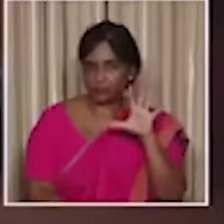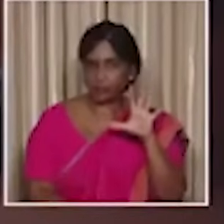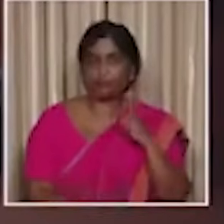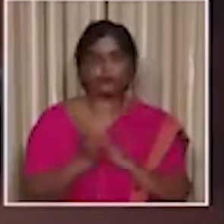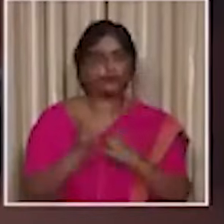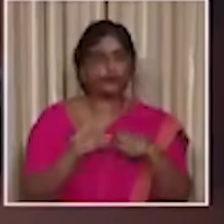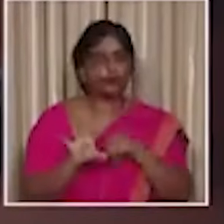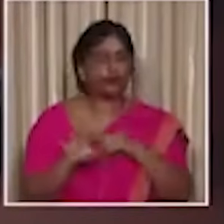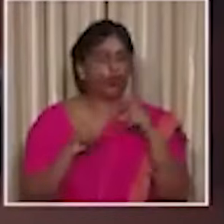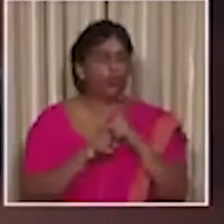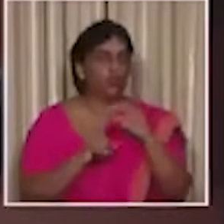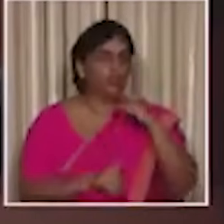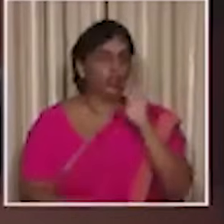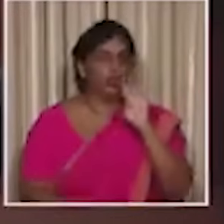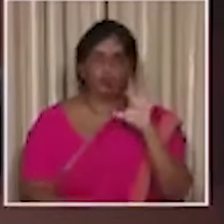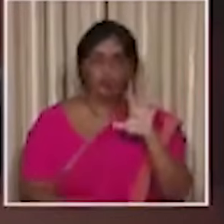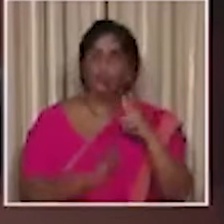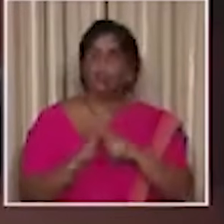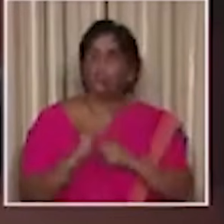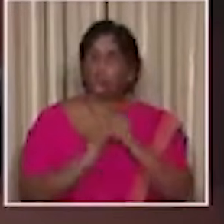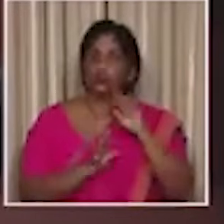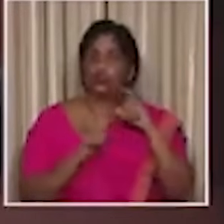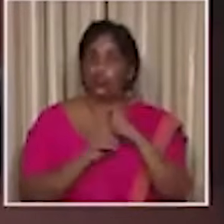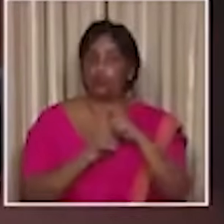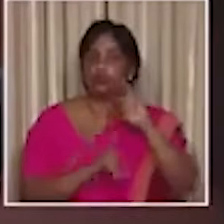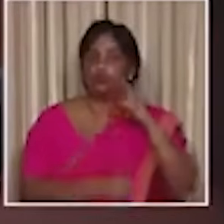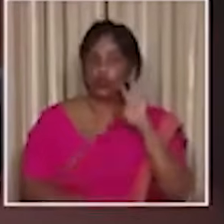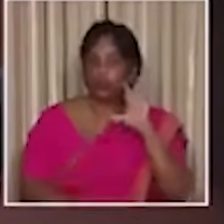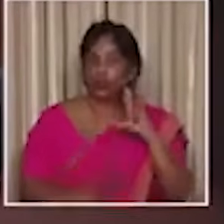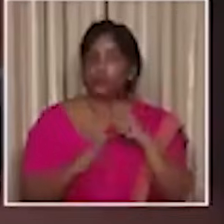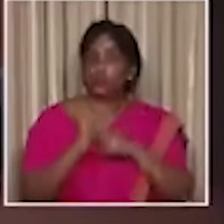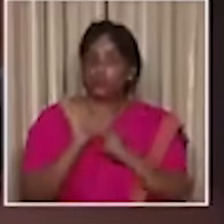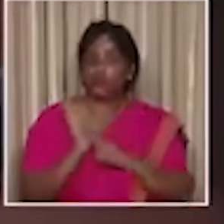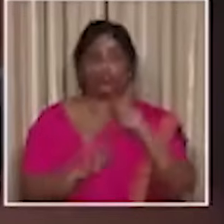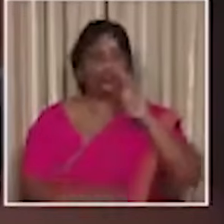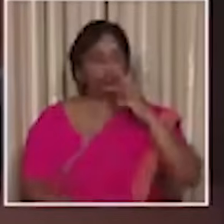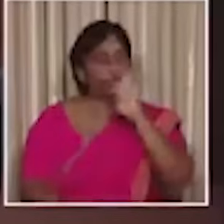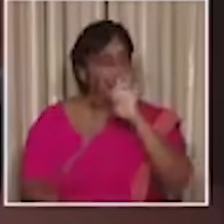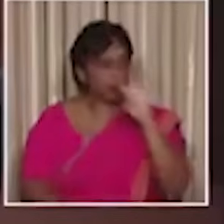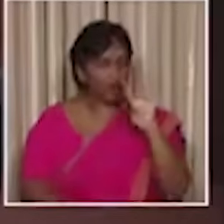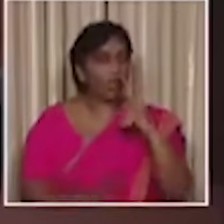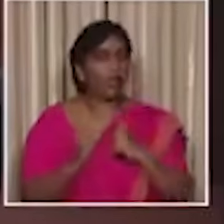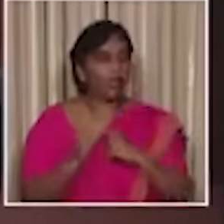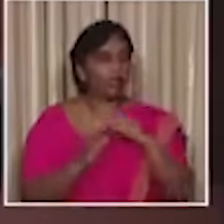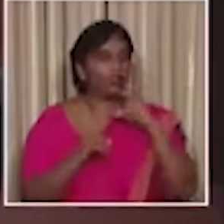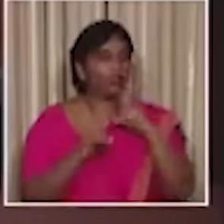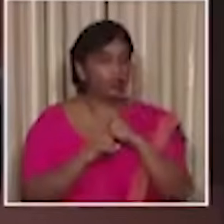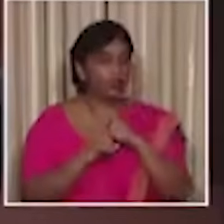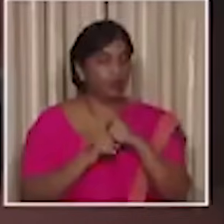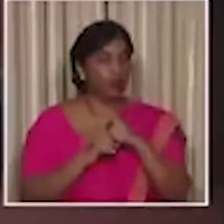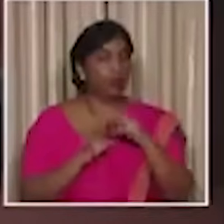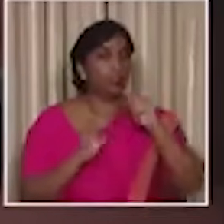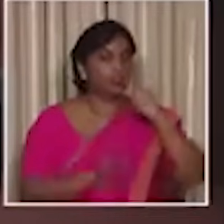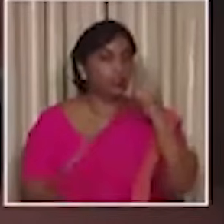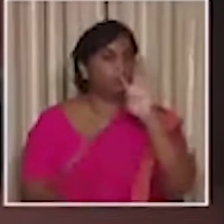වල ඩොලර් 345යි ජූනි වල ඩොලර් 345යි ජූලි වල ඩොලර් 344යි අගෝස්තු මාසේ